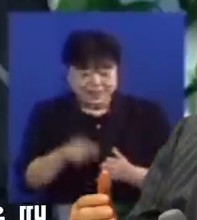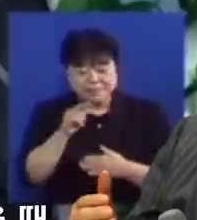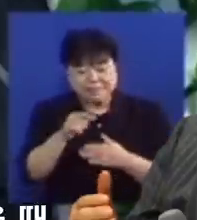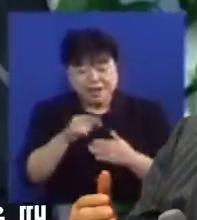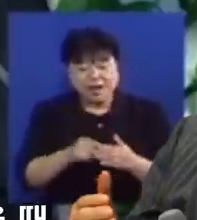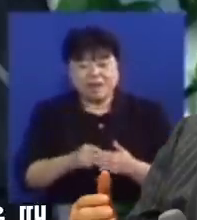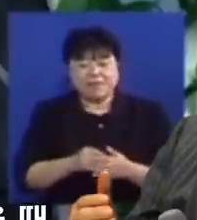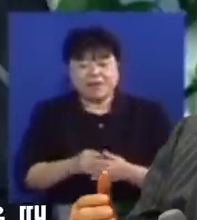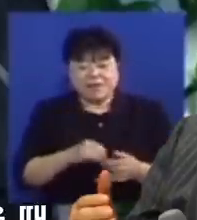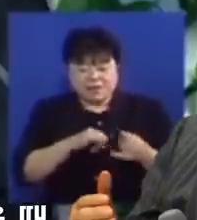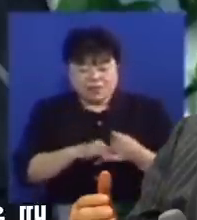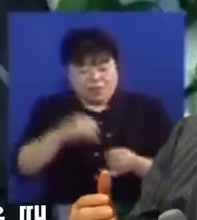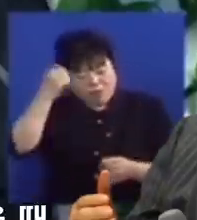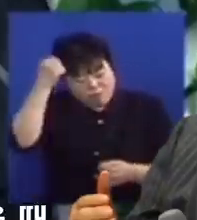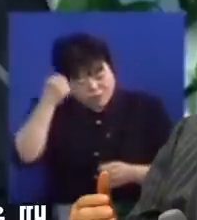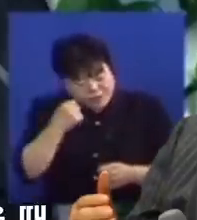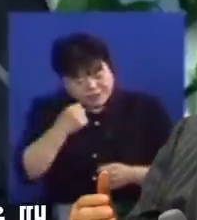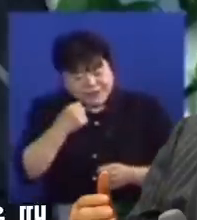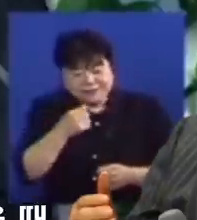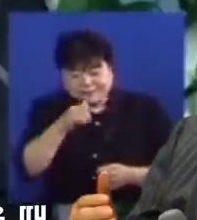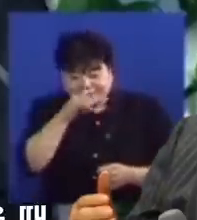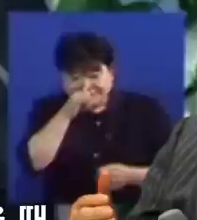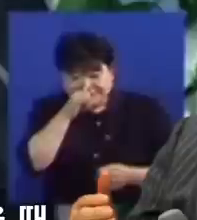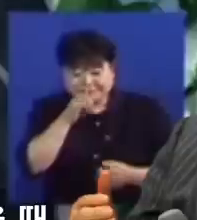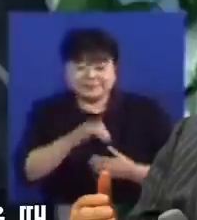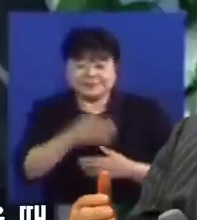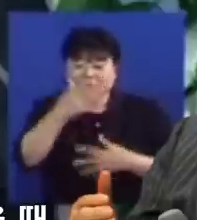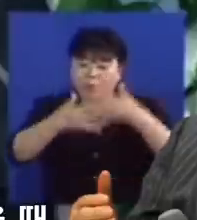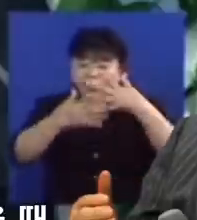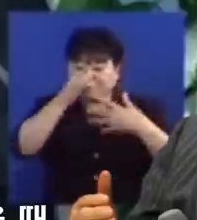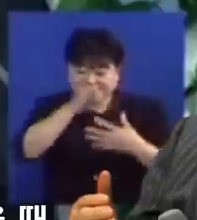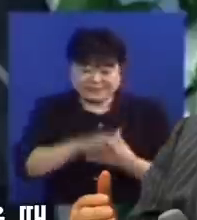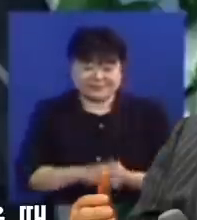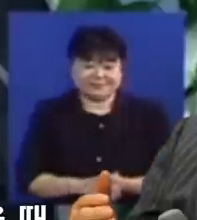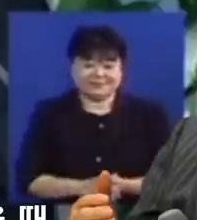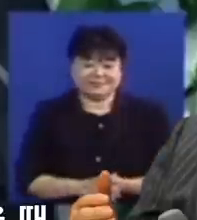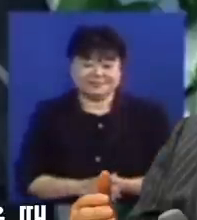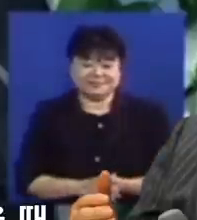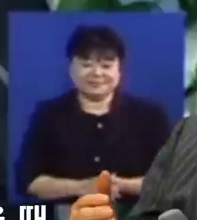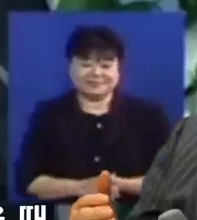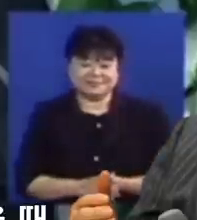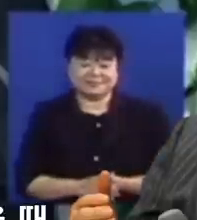마음에 잊어버리지 않은 한 장면이 있었습니다.